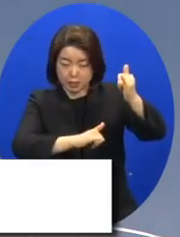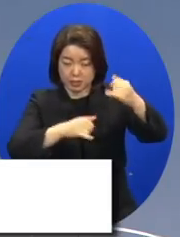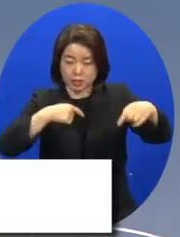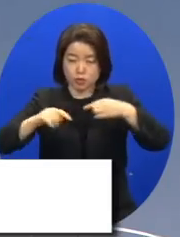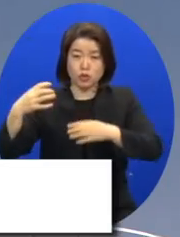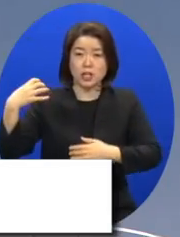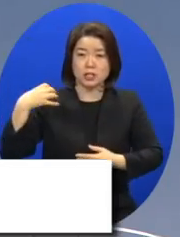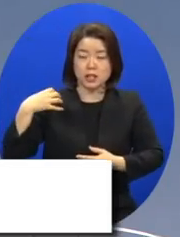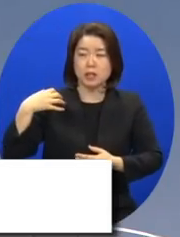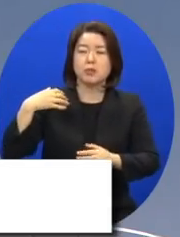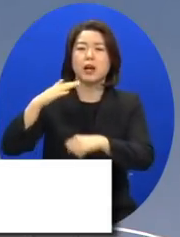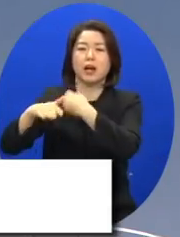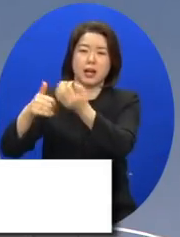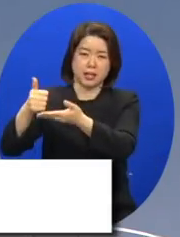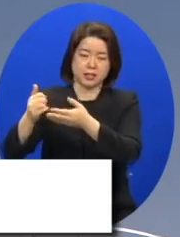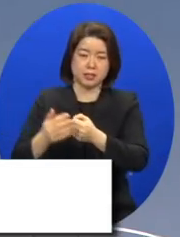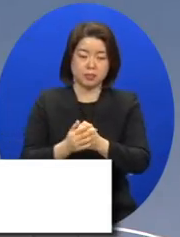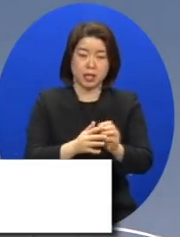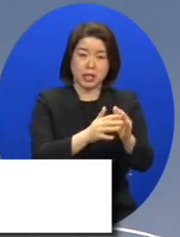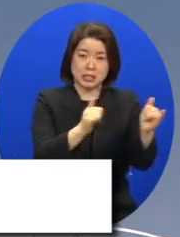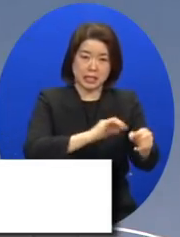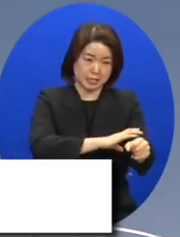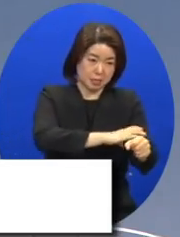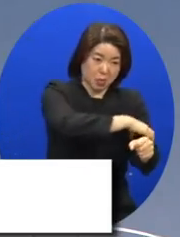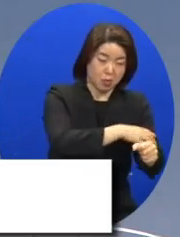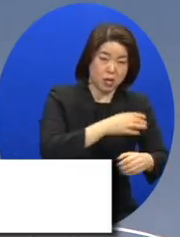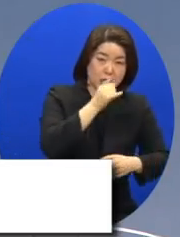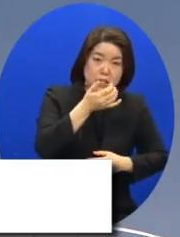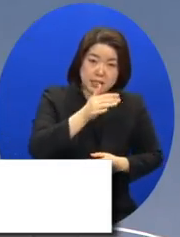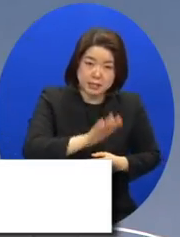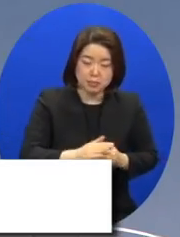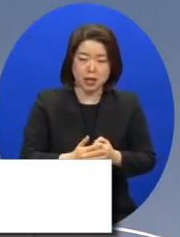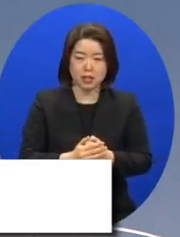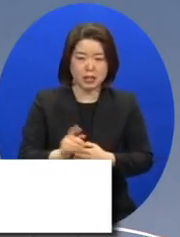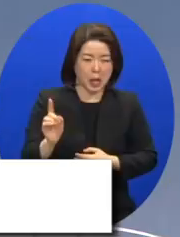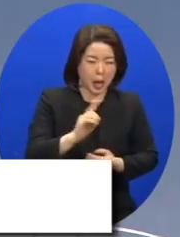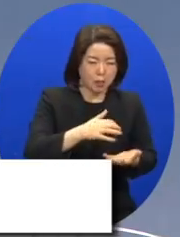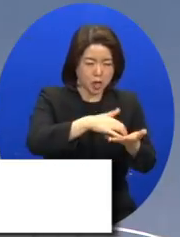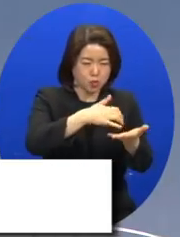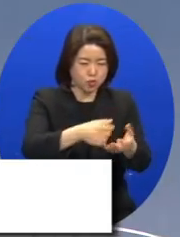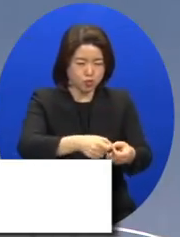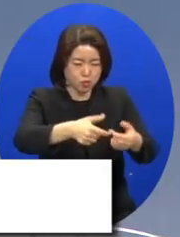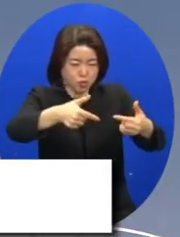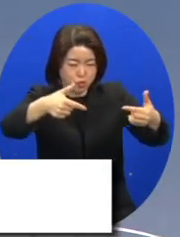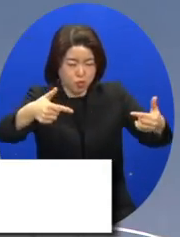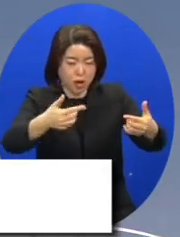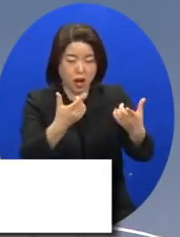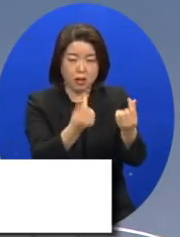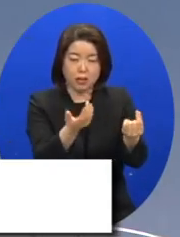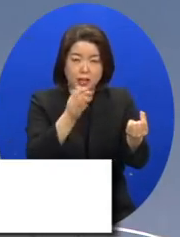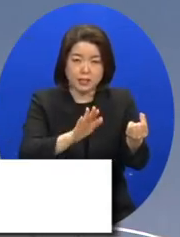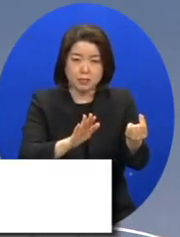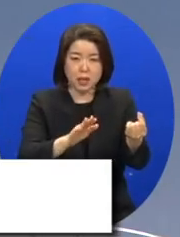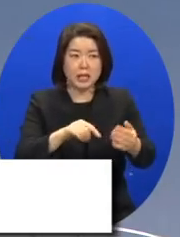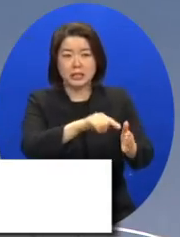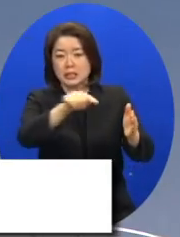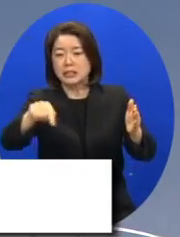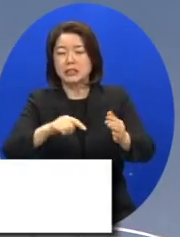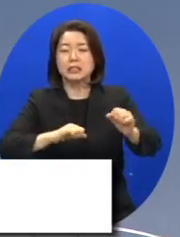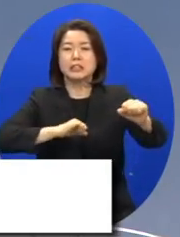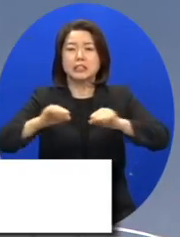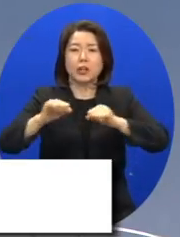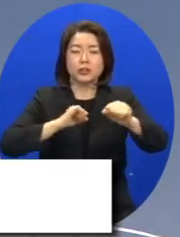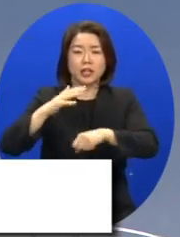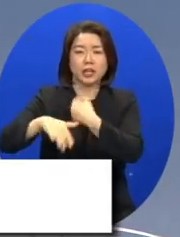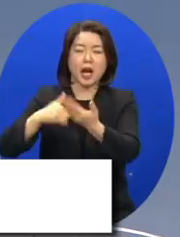사람이 아무리 재력을 가진 것 같아도 아무리 수가 많은 것 같아 도록 역사는 하나님이 움직입니다